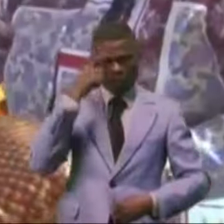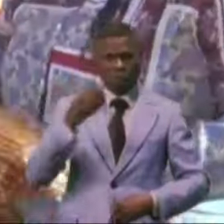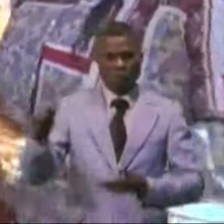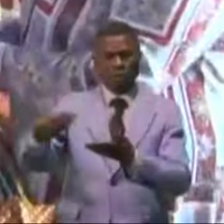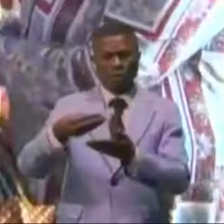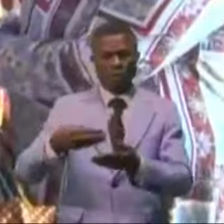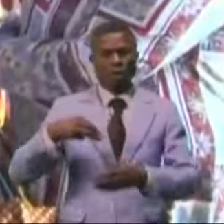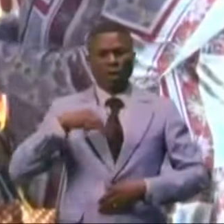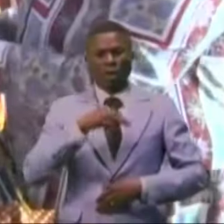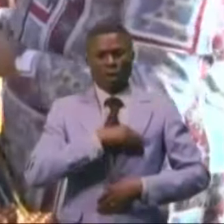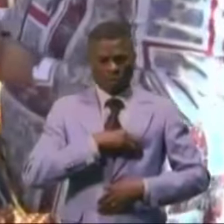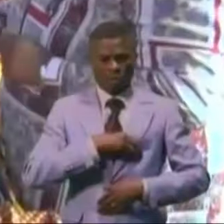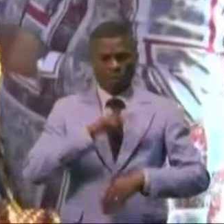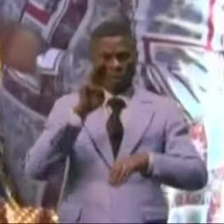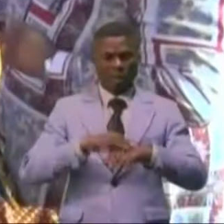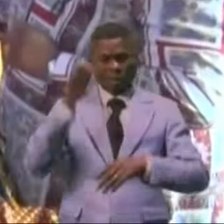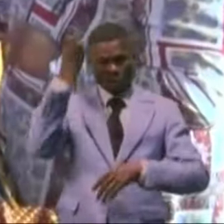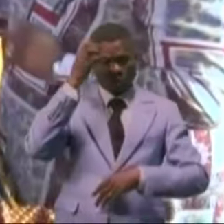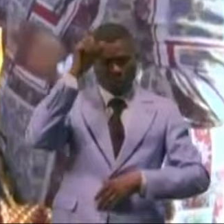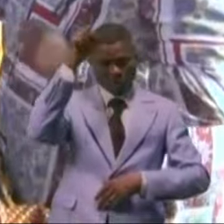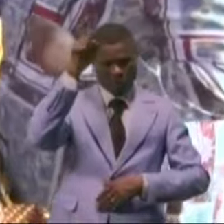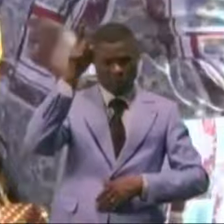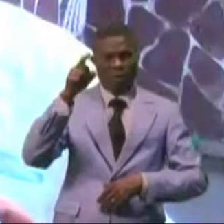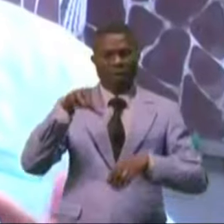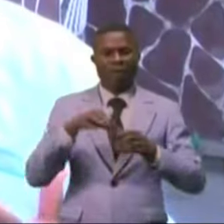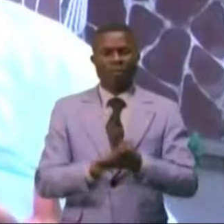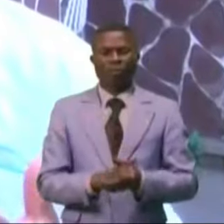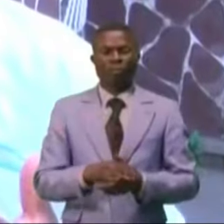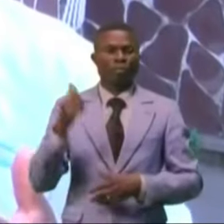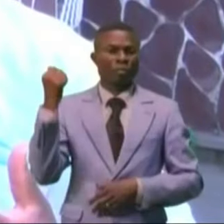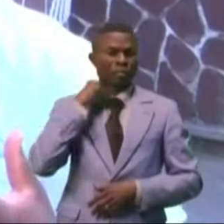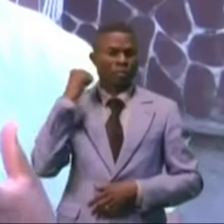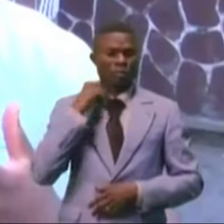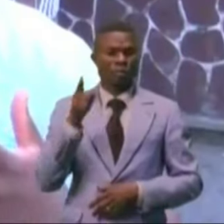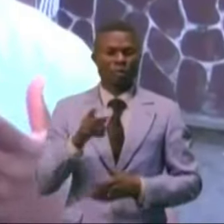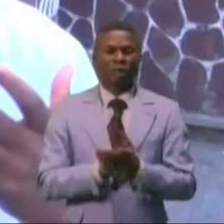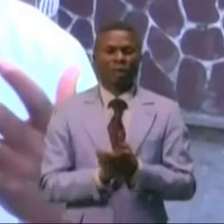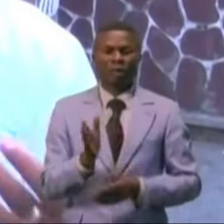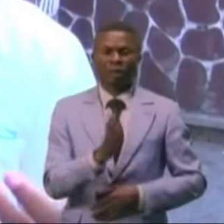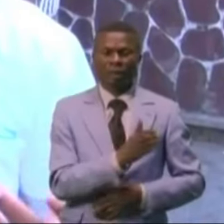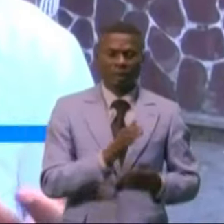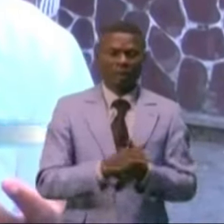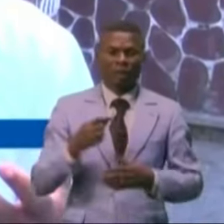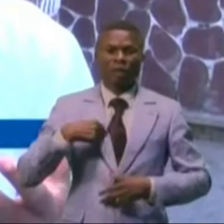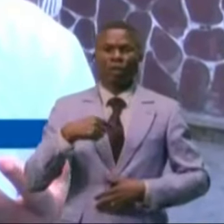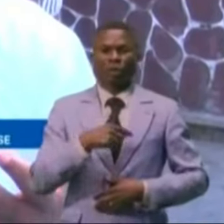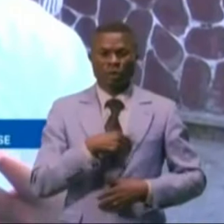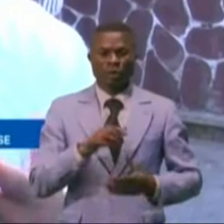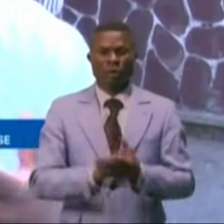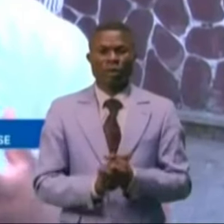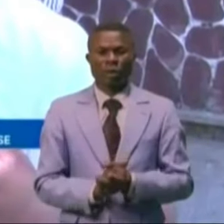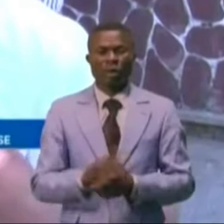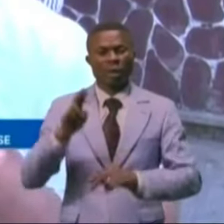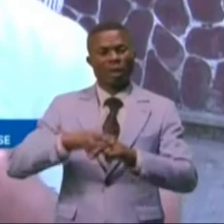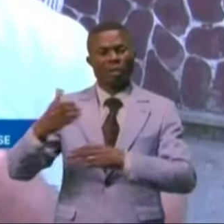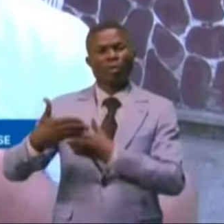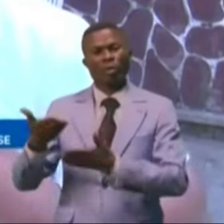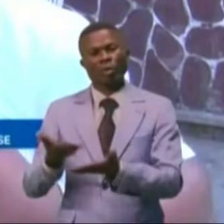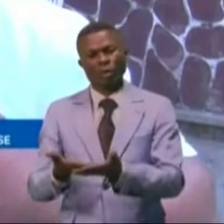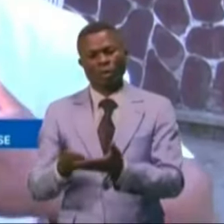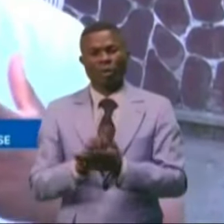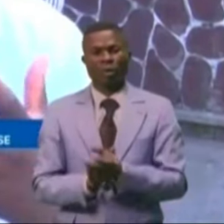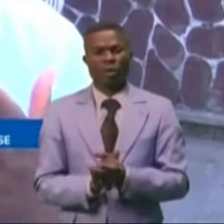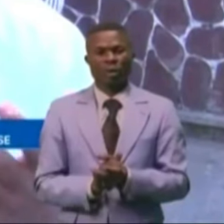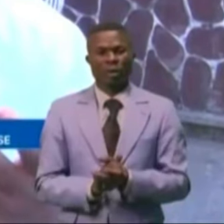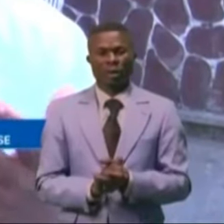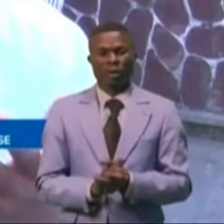membres de cette fédération que préside Maître Dieudonné Chibouabamboud. En étant de l'autre côté, ils